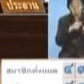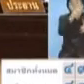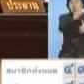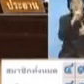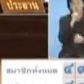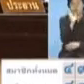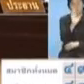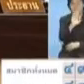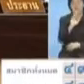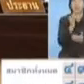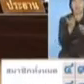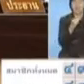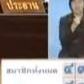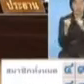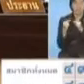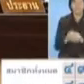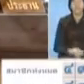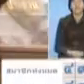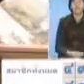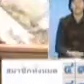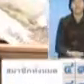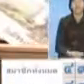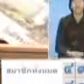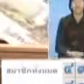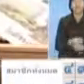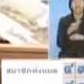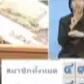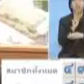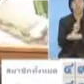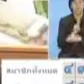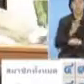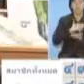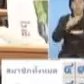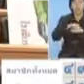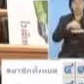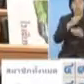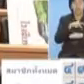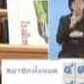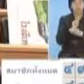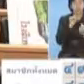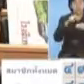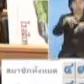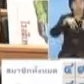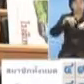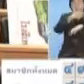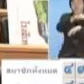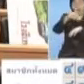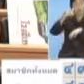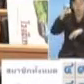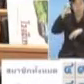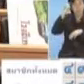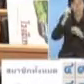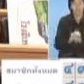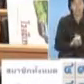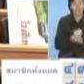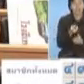นะครับเชิญต่อครับ ท่านประธานที่เคารพครับผมอยากเรียนท่านประธานผ่านไปยังพี่น้องประชาชนทางบ้านว่าลองคิดดูนะครับว่า